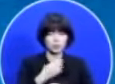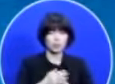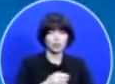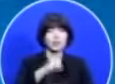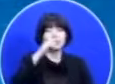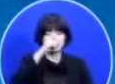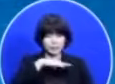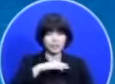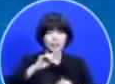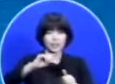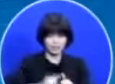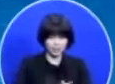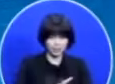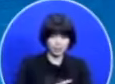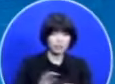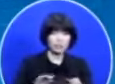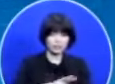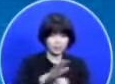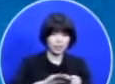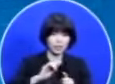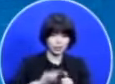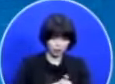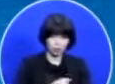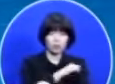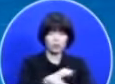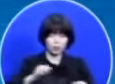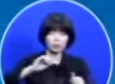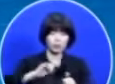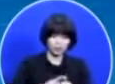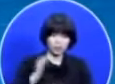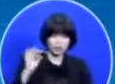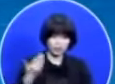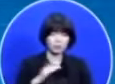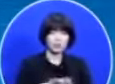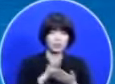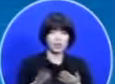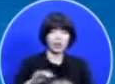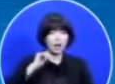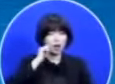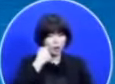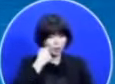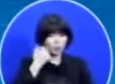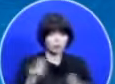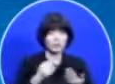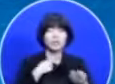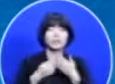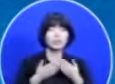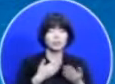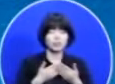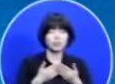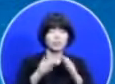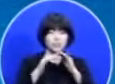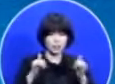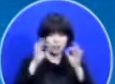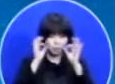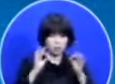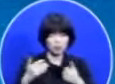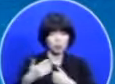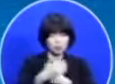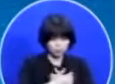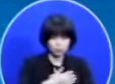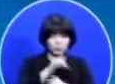그냥 사랑이 되는 거고 용서가 되는가 어려운 일을 겪는 사람 보면 품어 지는 거고